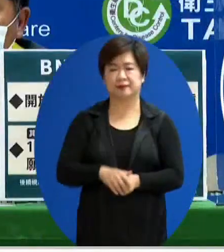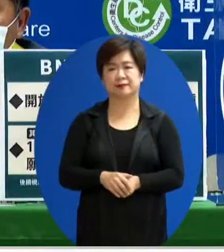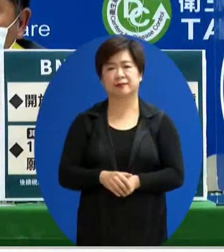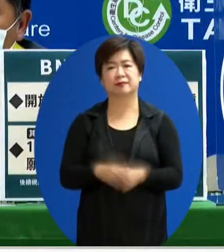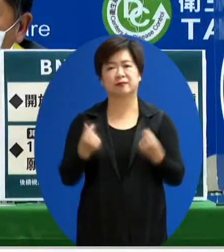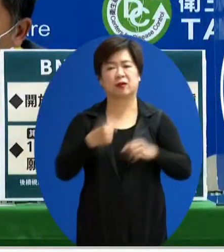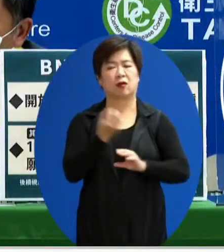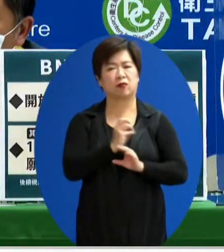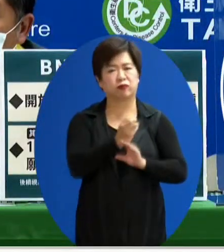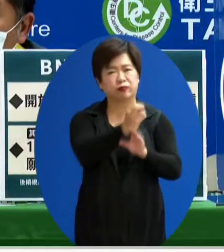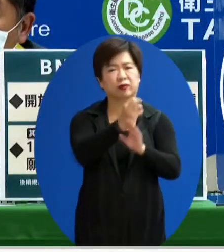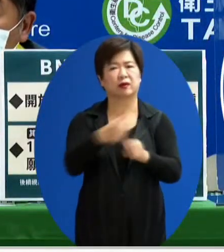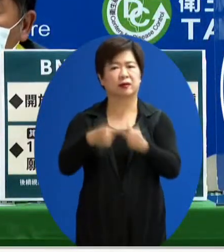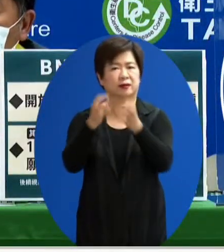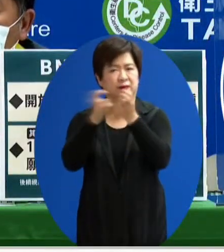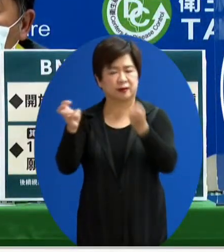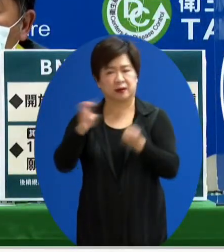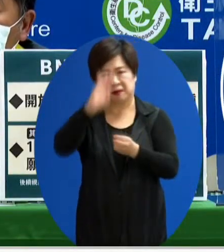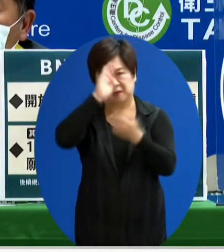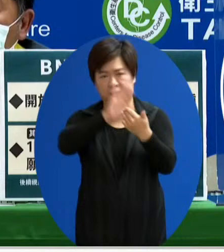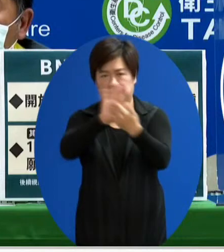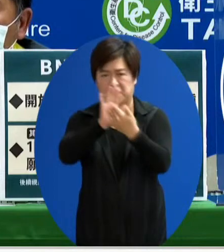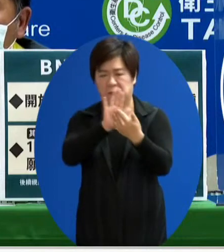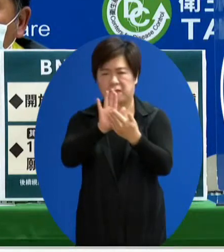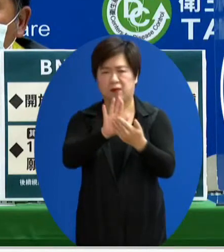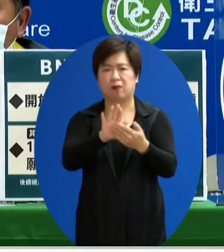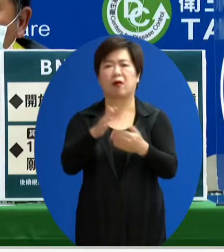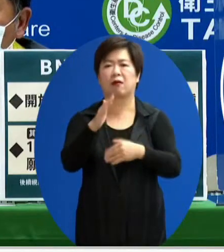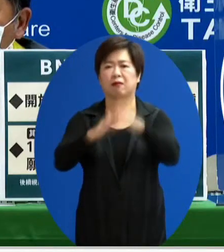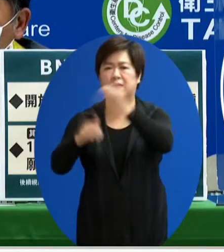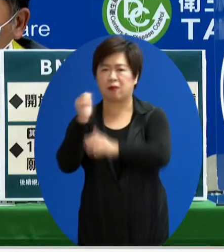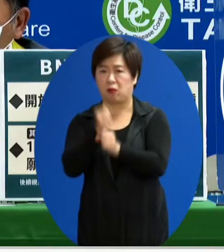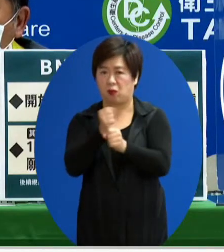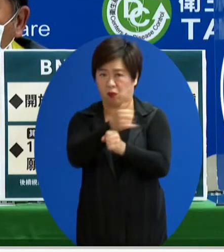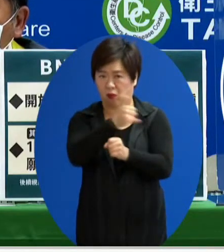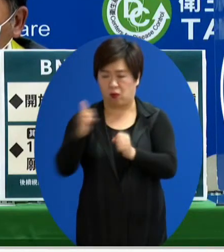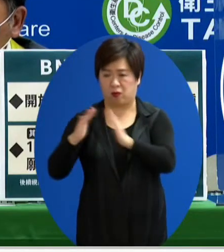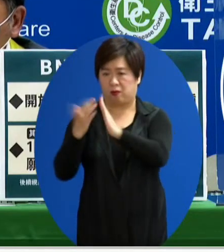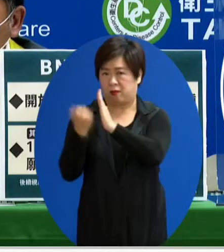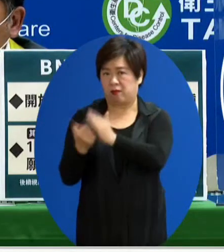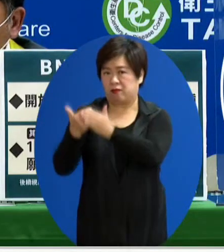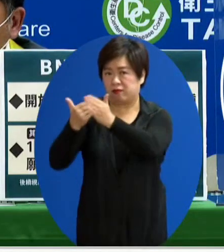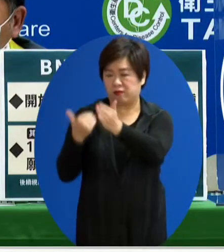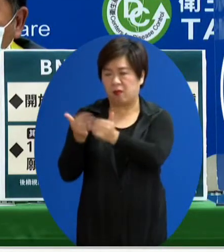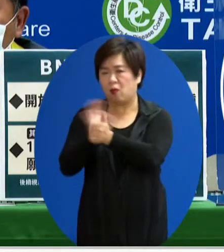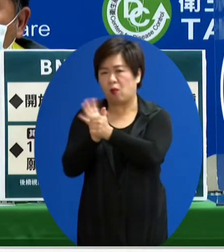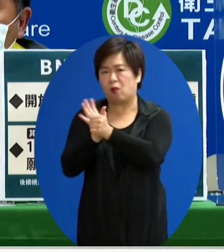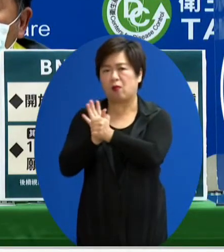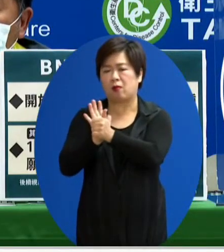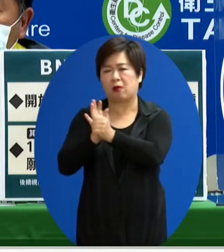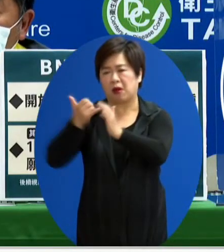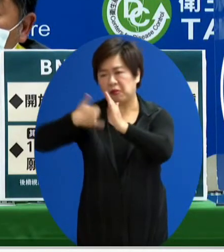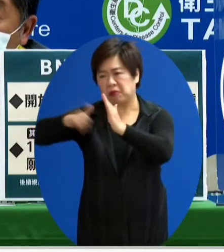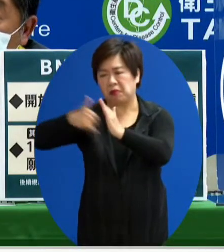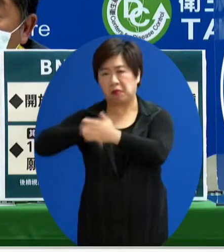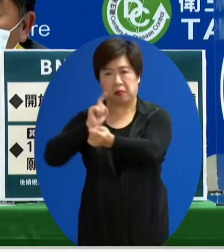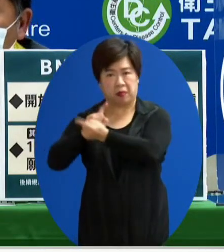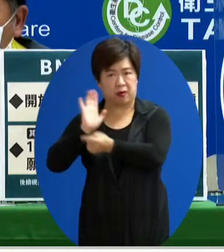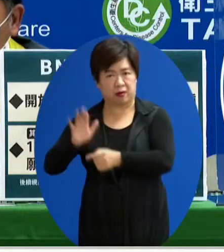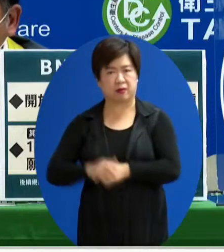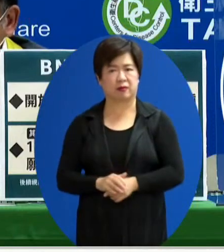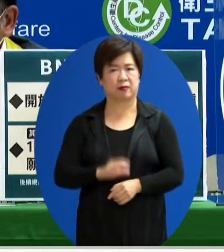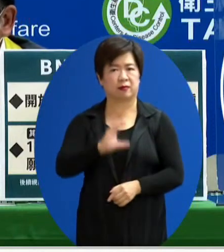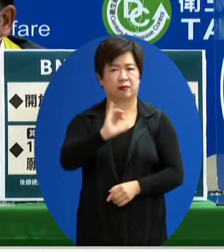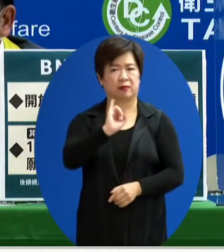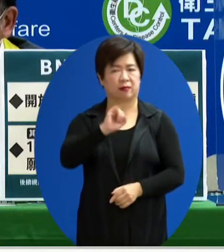护车啦或第一线的防疫人员啦，或是执行居家检疫隔离服务工作者，